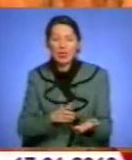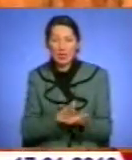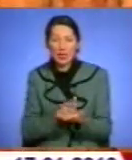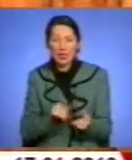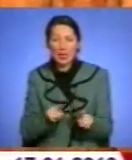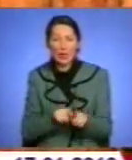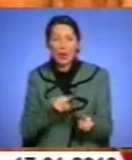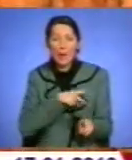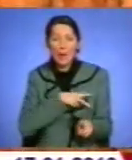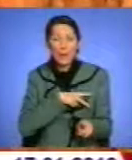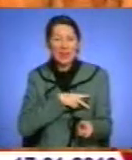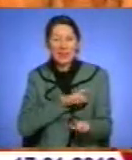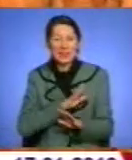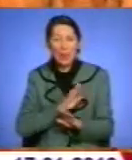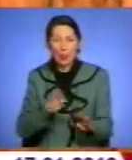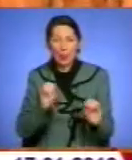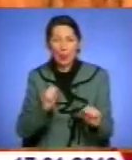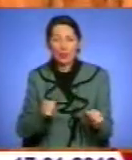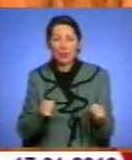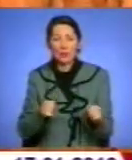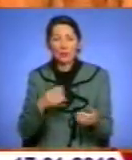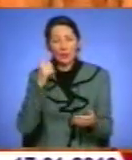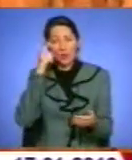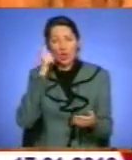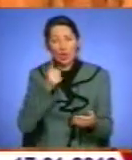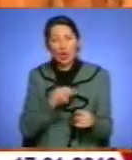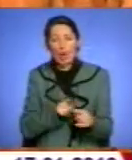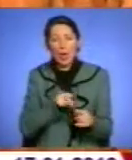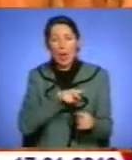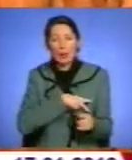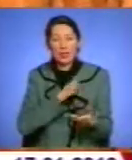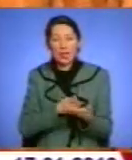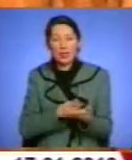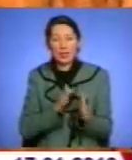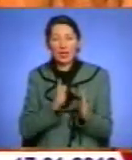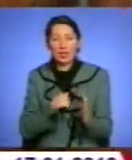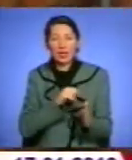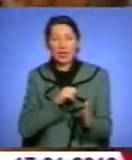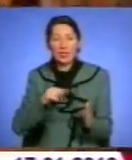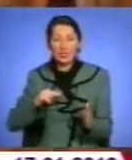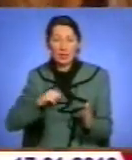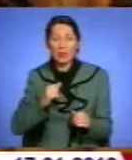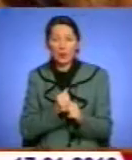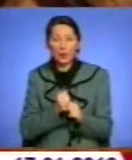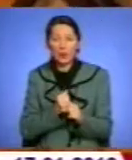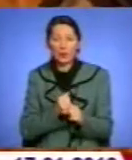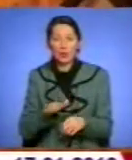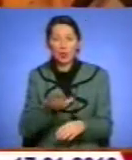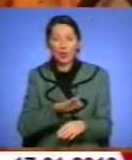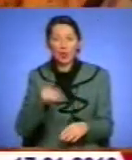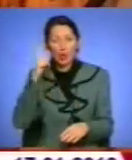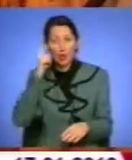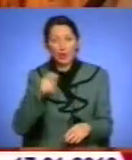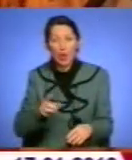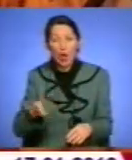такої медалі не було. Тобто можна припустити, що ця медаль є виключно саморобною. Територія Чортківського району